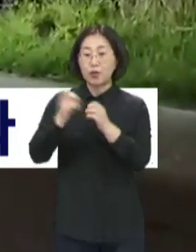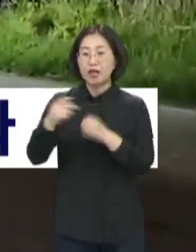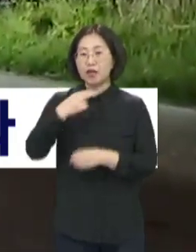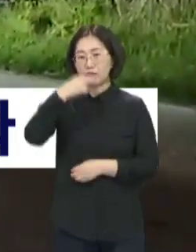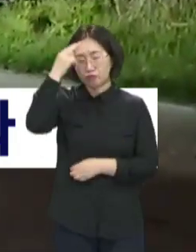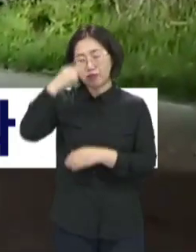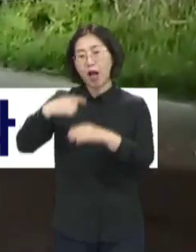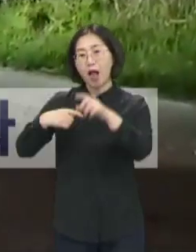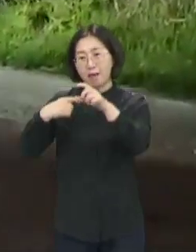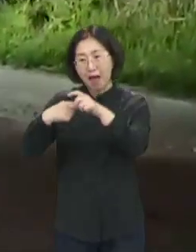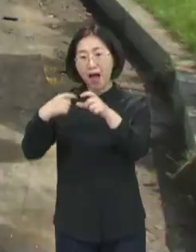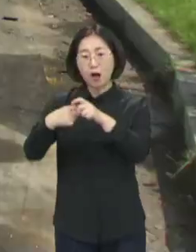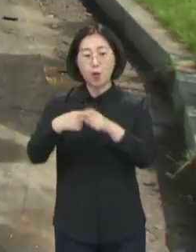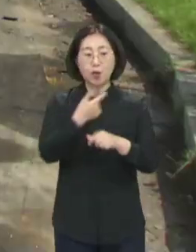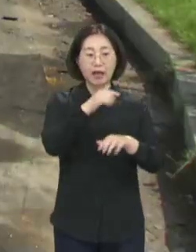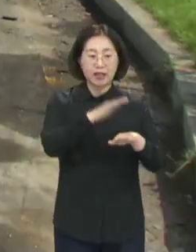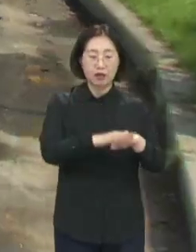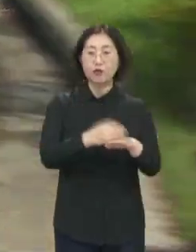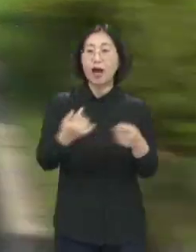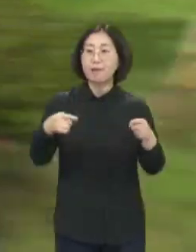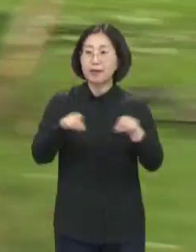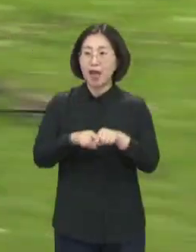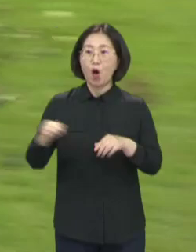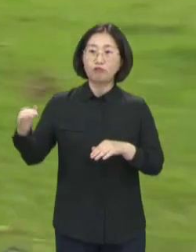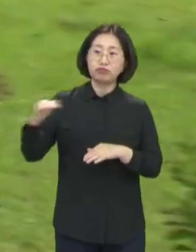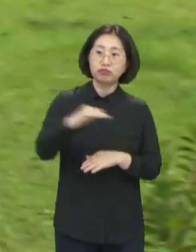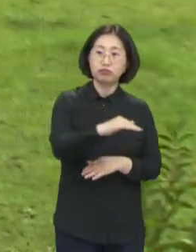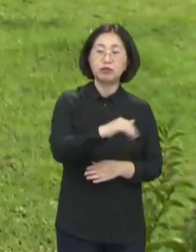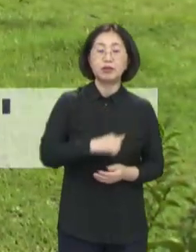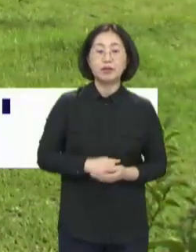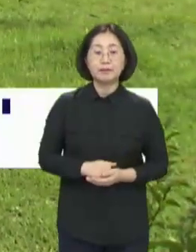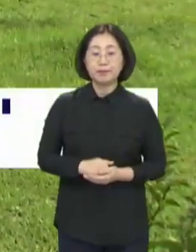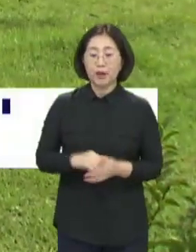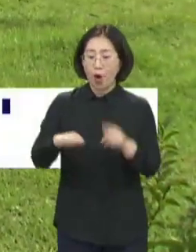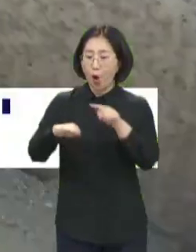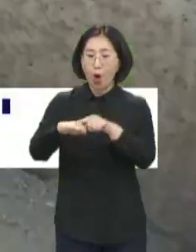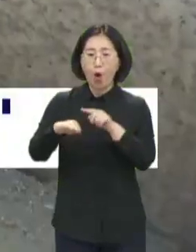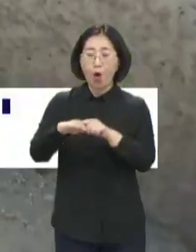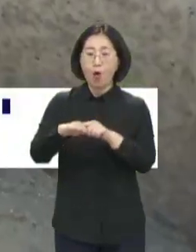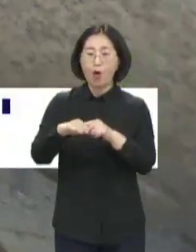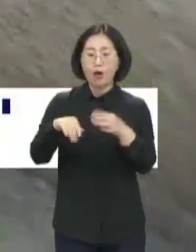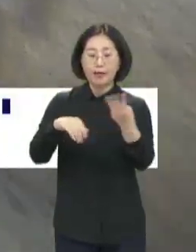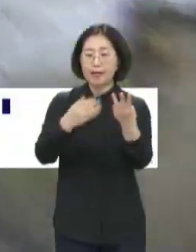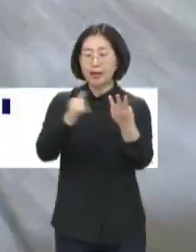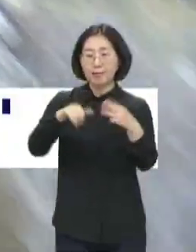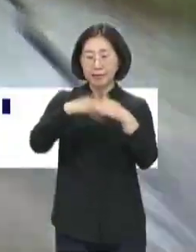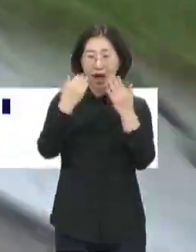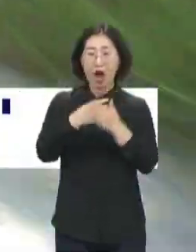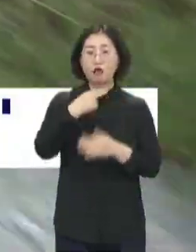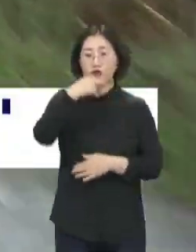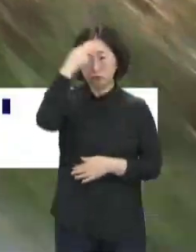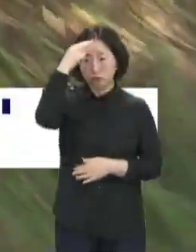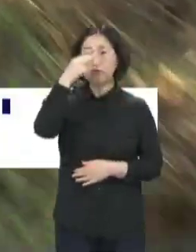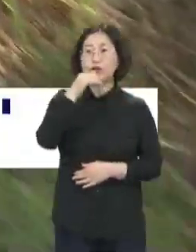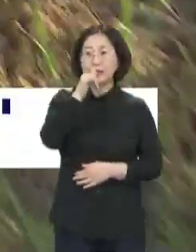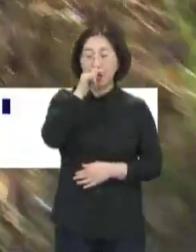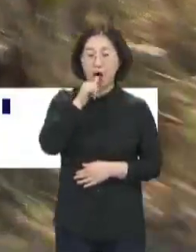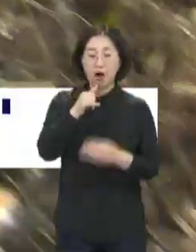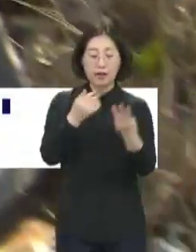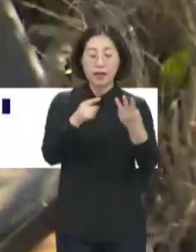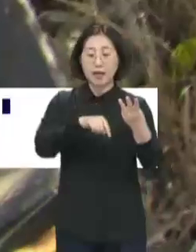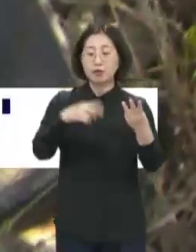것으로 조사됐습니다. 음주 측정 결과 이들 모두 술을 마신 것으로 나타났고 3명 중